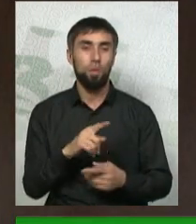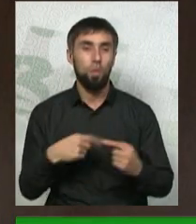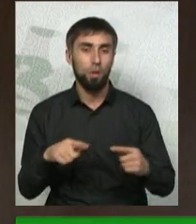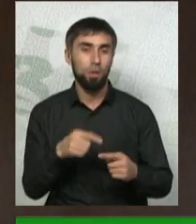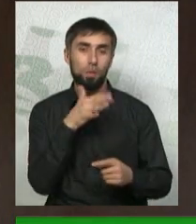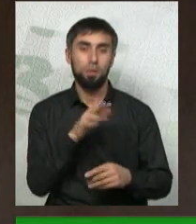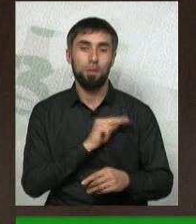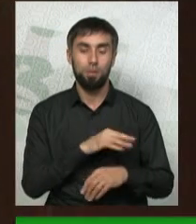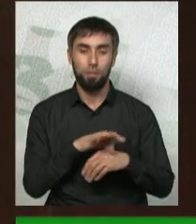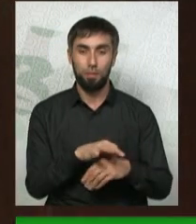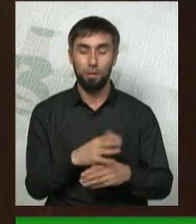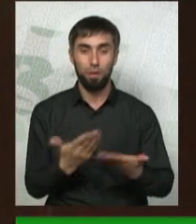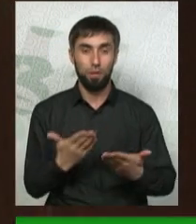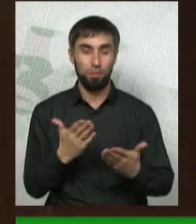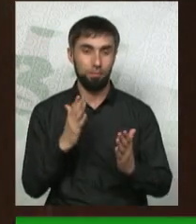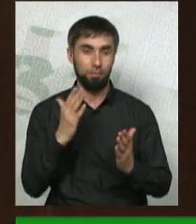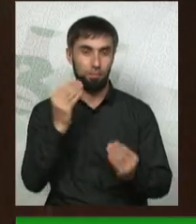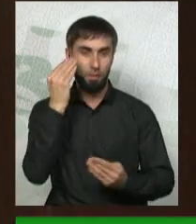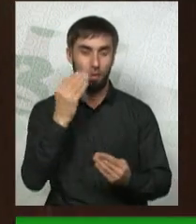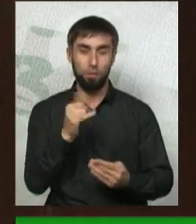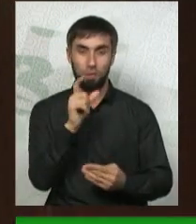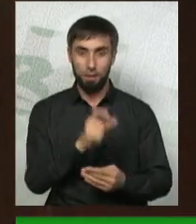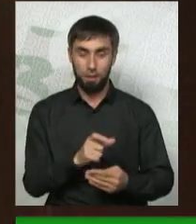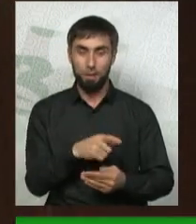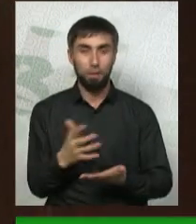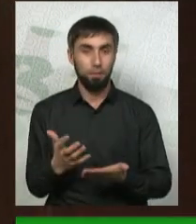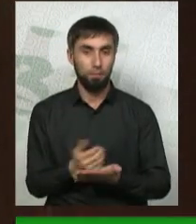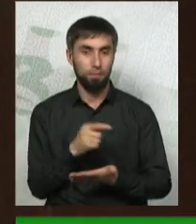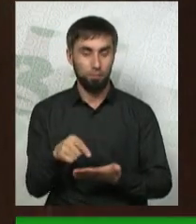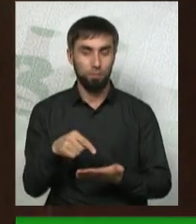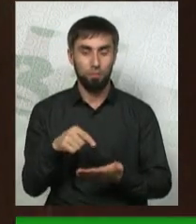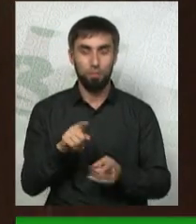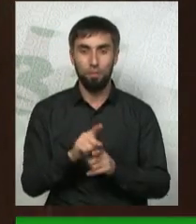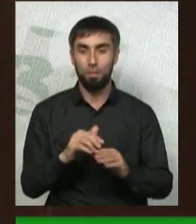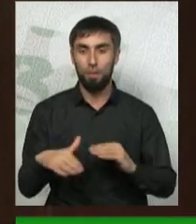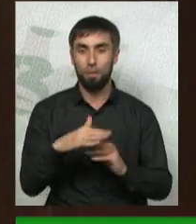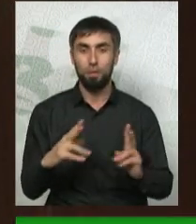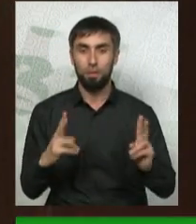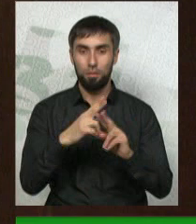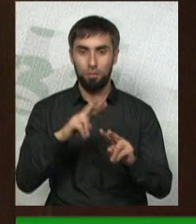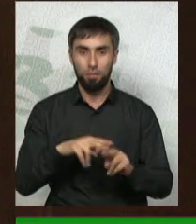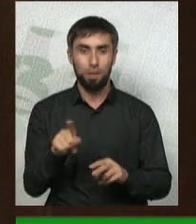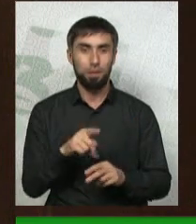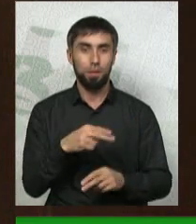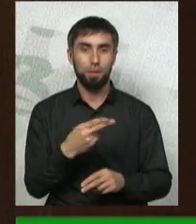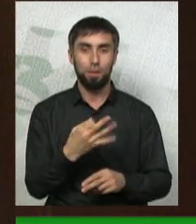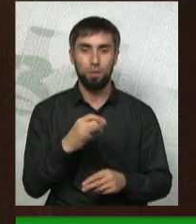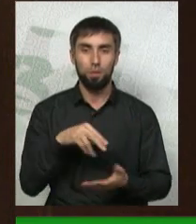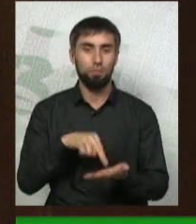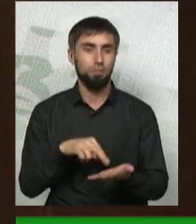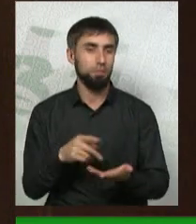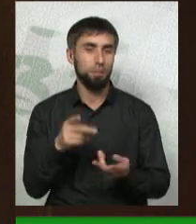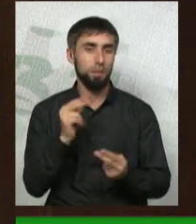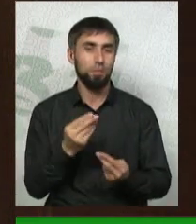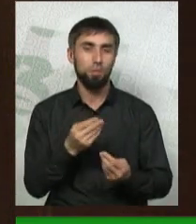Если сегодня житель нашей республики обнаруживает культурные ценности на территории башенных комплексов, либо в памятниках, да,